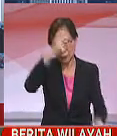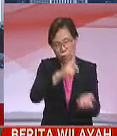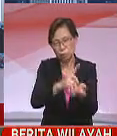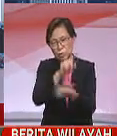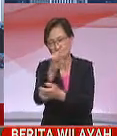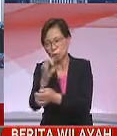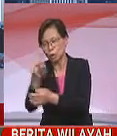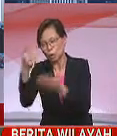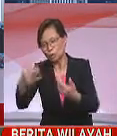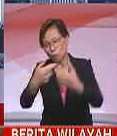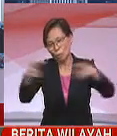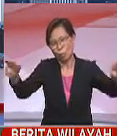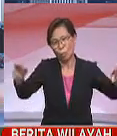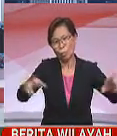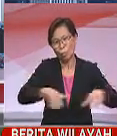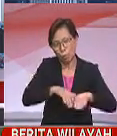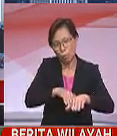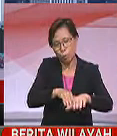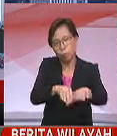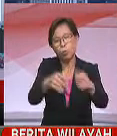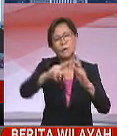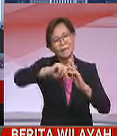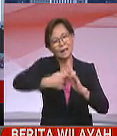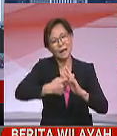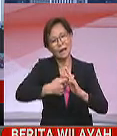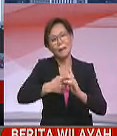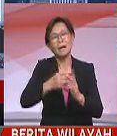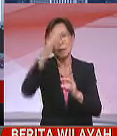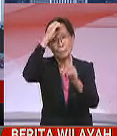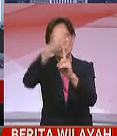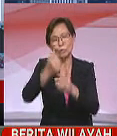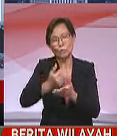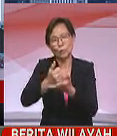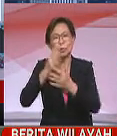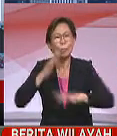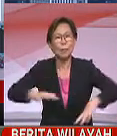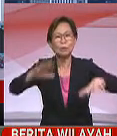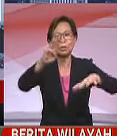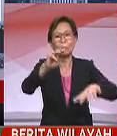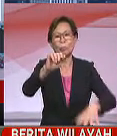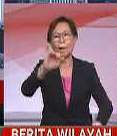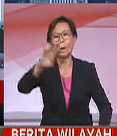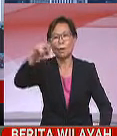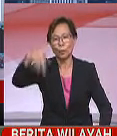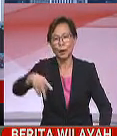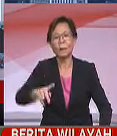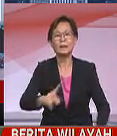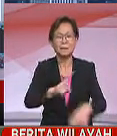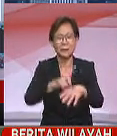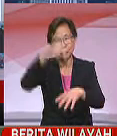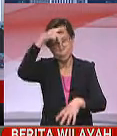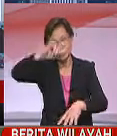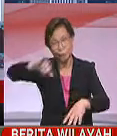Al-Bakri telah merasmikan pelepasan konvoi misi bantuan banjir Mawib di Kompleks Islam Putrajaya pagi